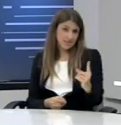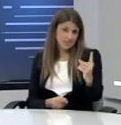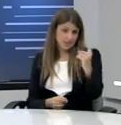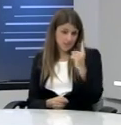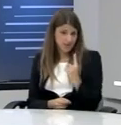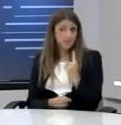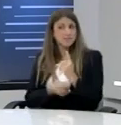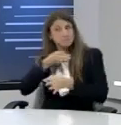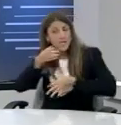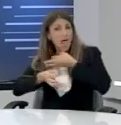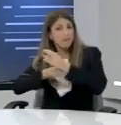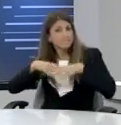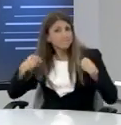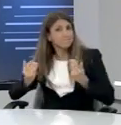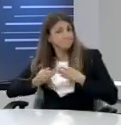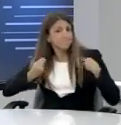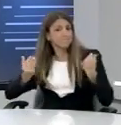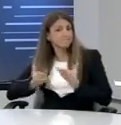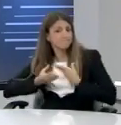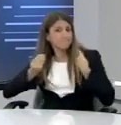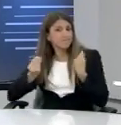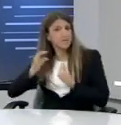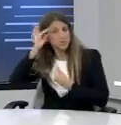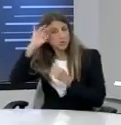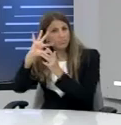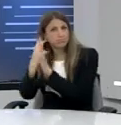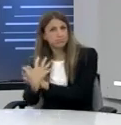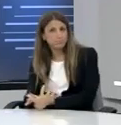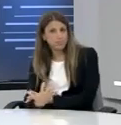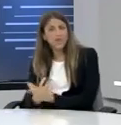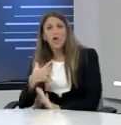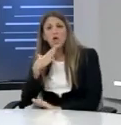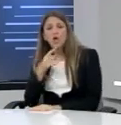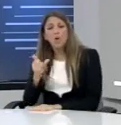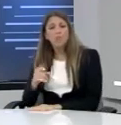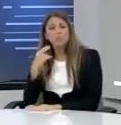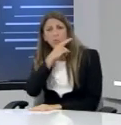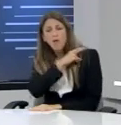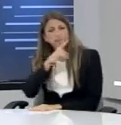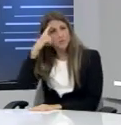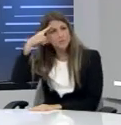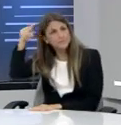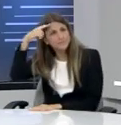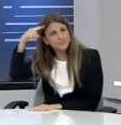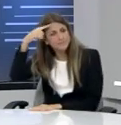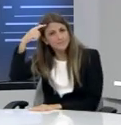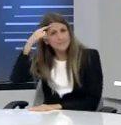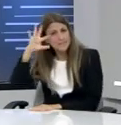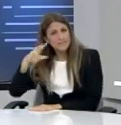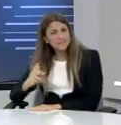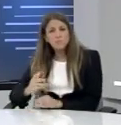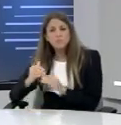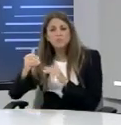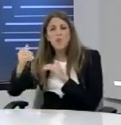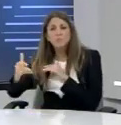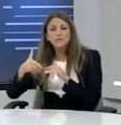να σας βάλουν μυαλό. Να μην σκέφτεστε και να μην οραματίζεστε και να μην ωρέγεστε την